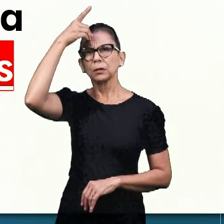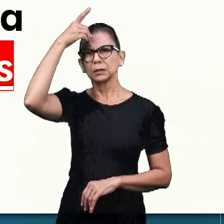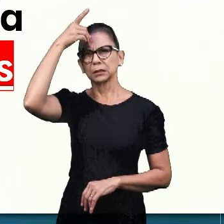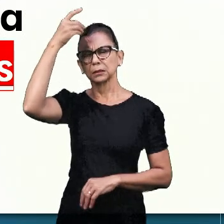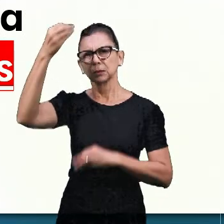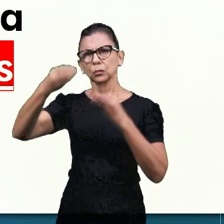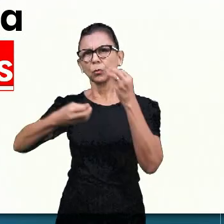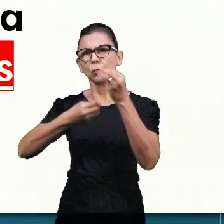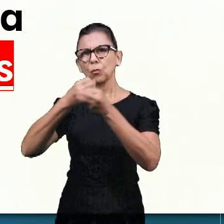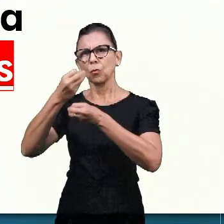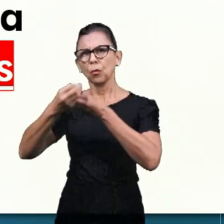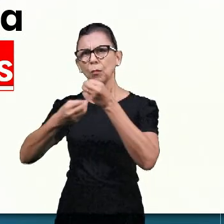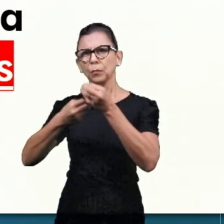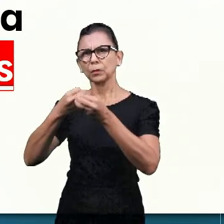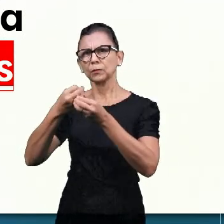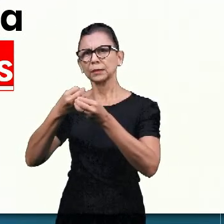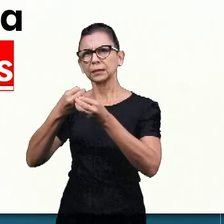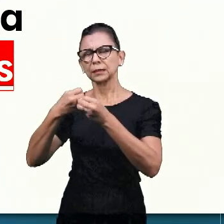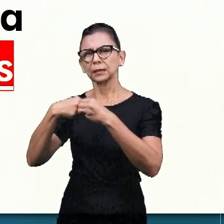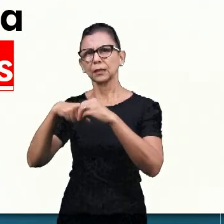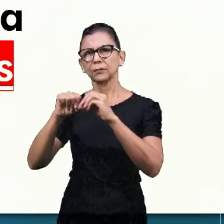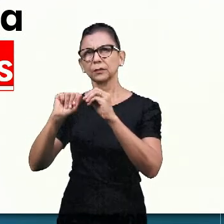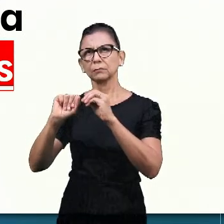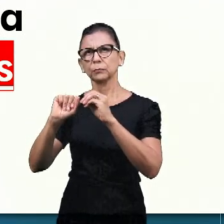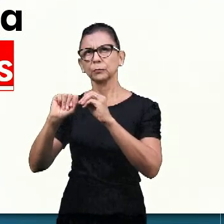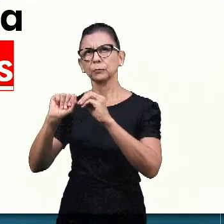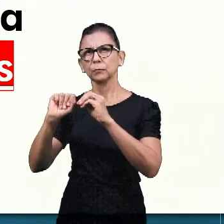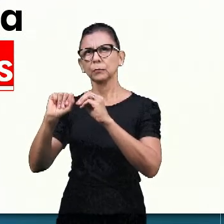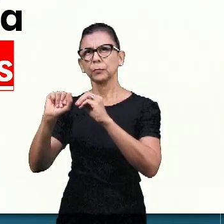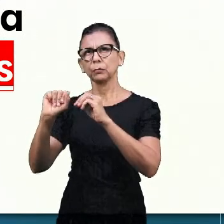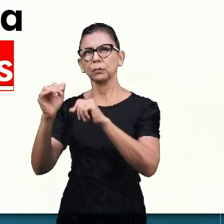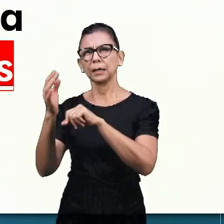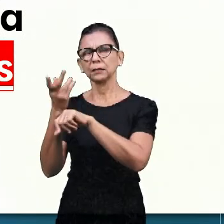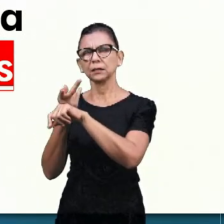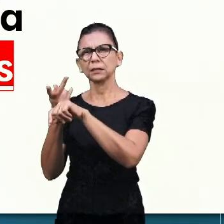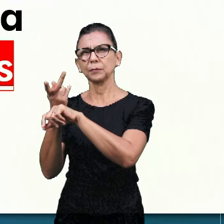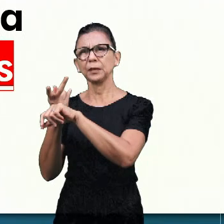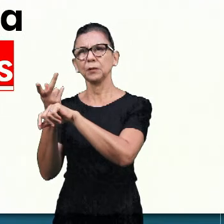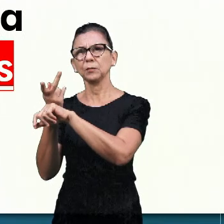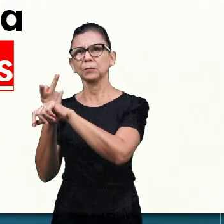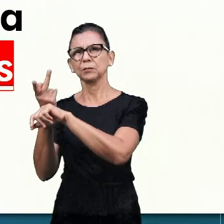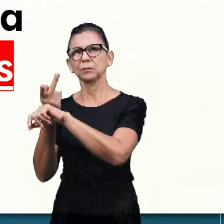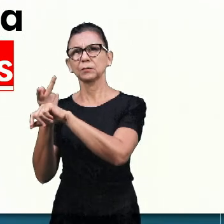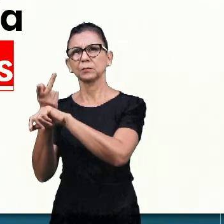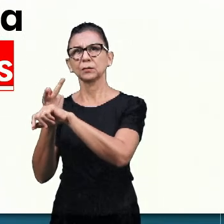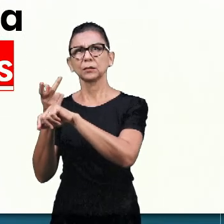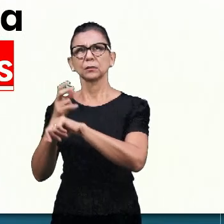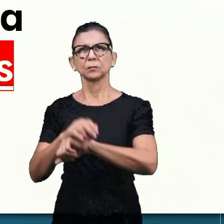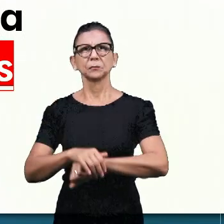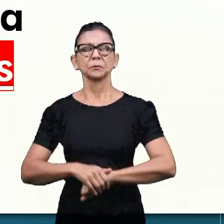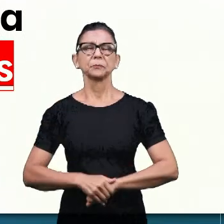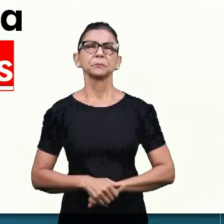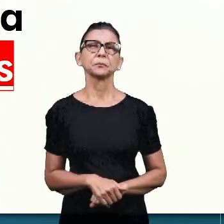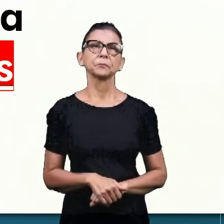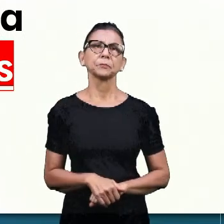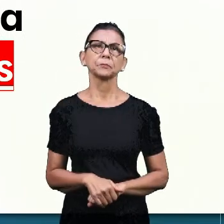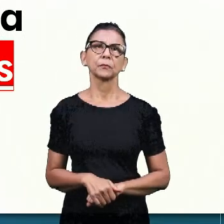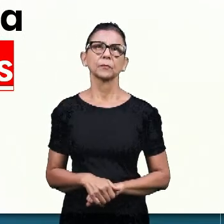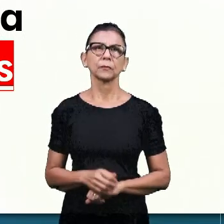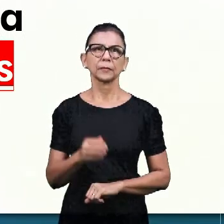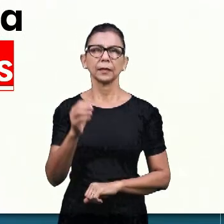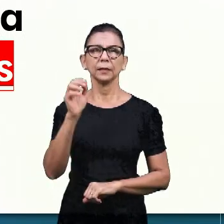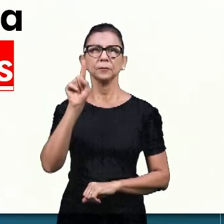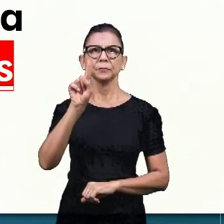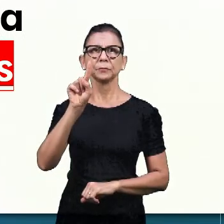et recherchés? Donc, vous allez chercher cette information qui va répondre à cette question.